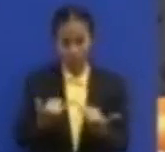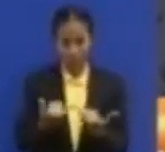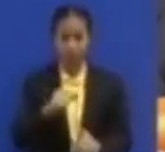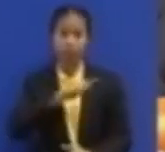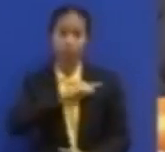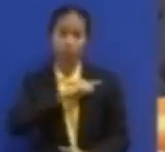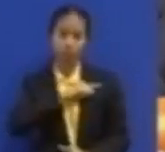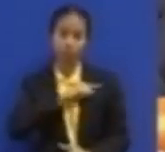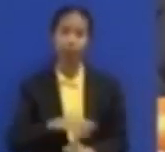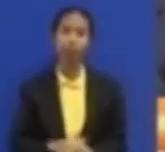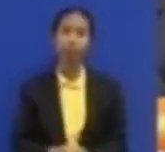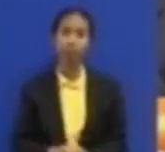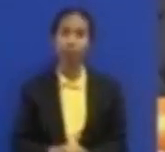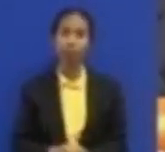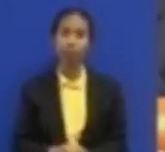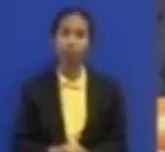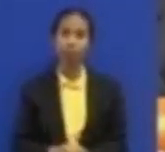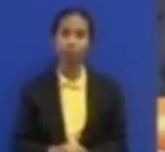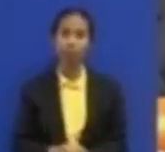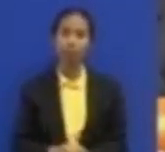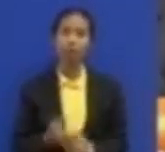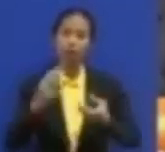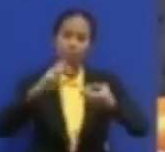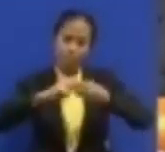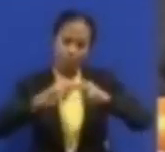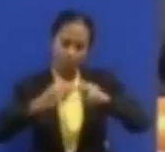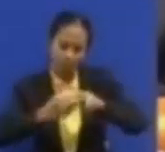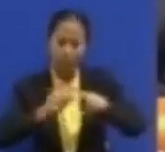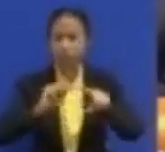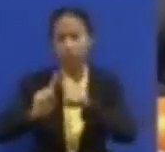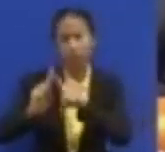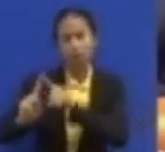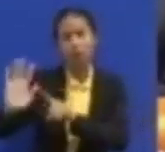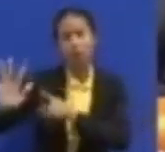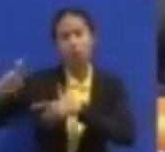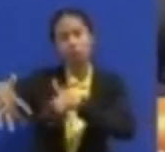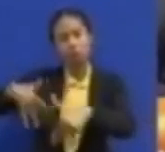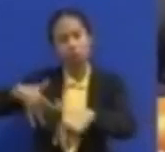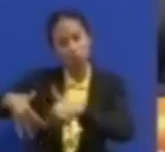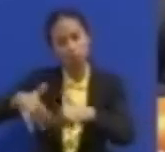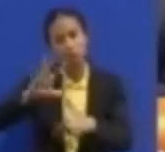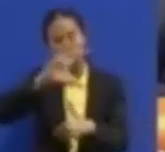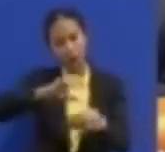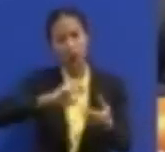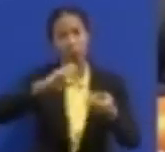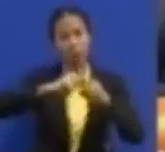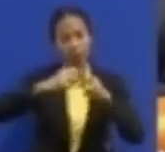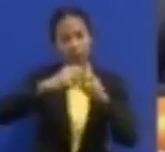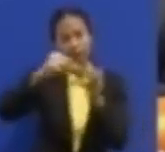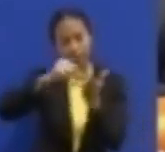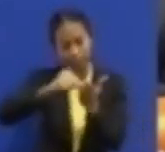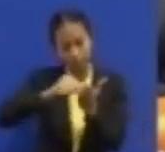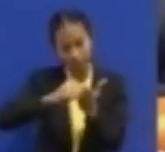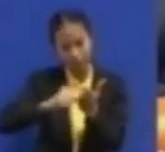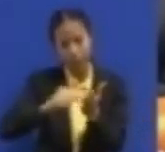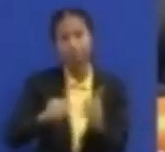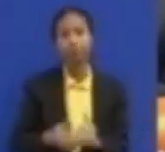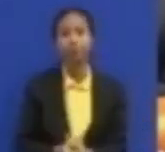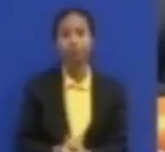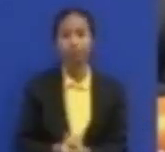าตท่านประธานครับ นำเอาปัญหาความเดือดร้อน ข้อ11ครับข้อบังคับ มาแก้ไขปัญหาความเดือดร้อนให้กับพี่น้องประชาชน